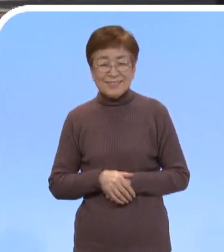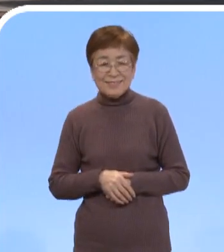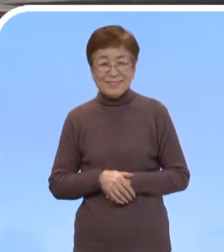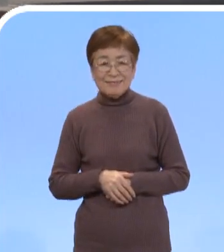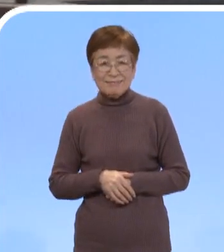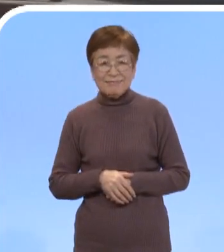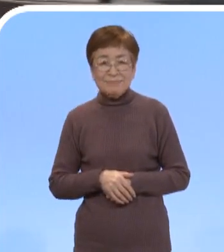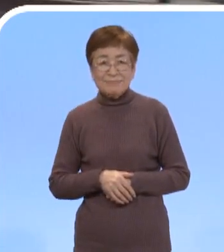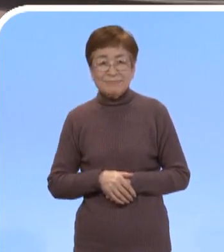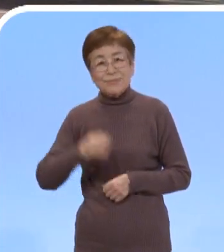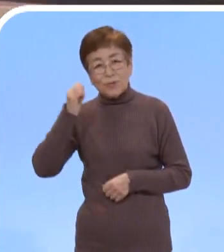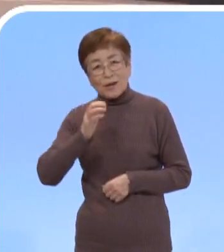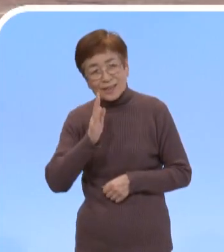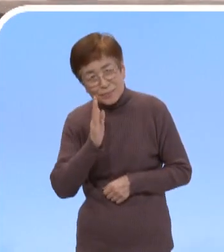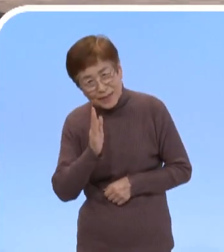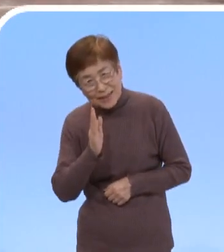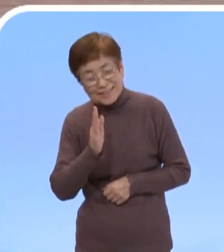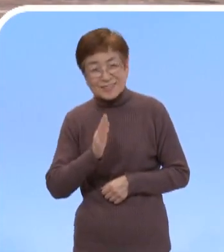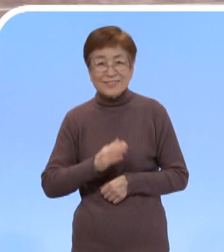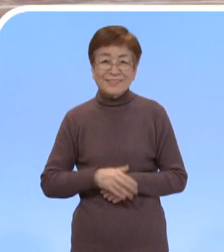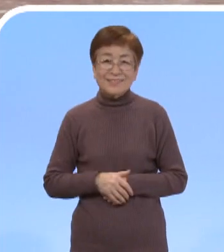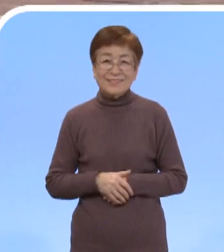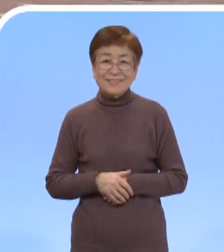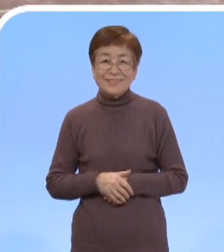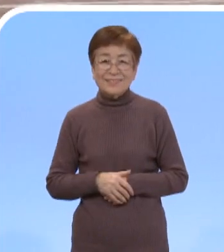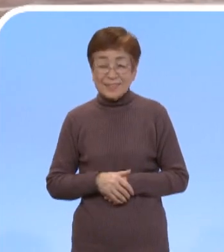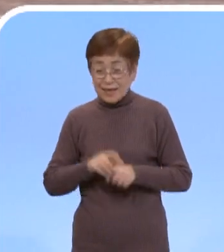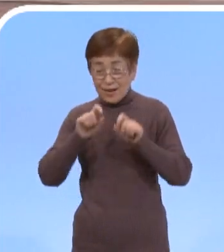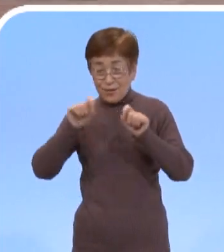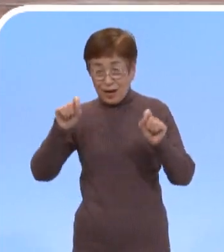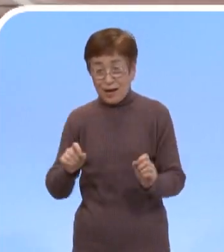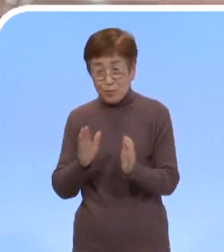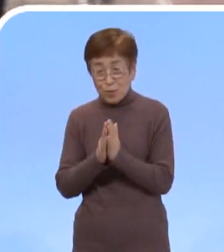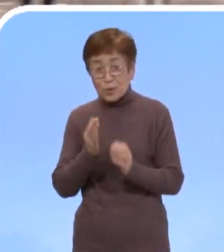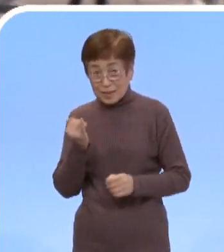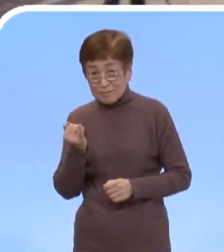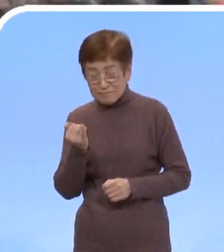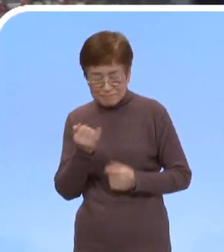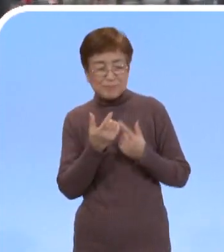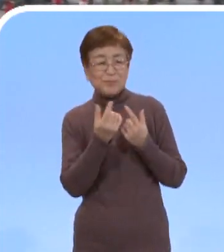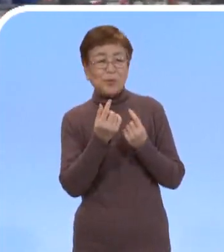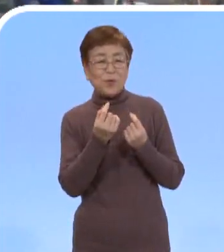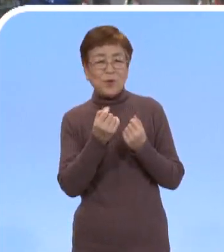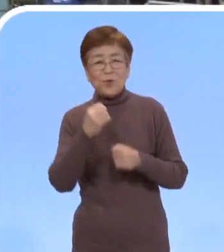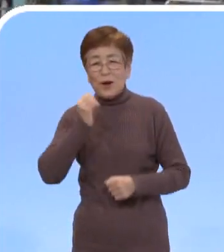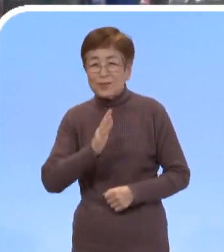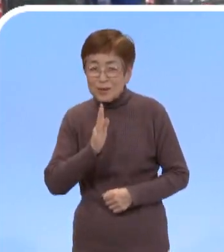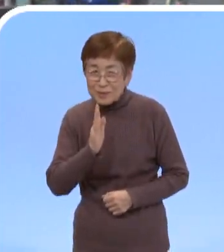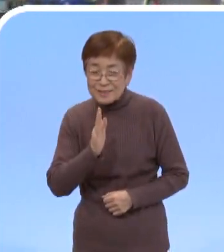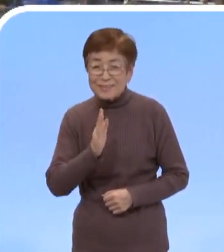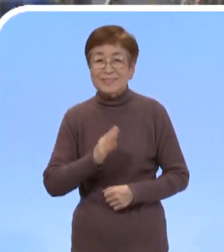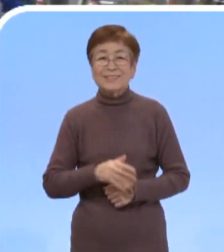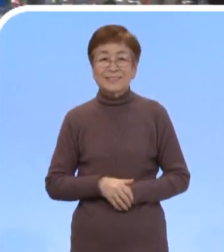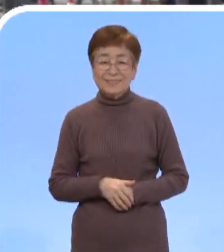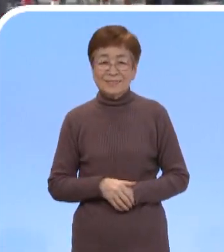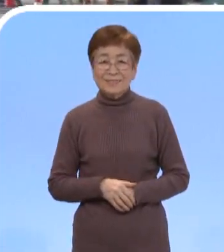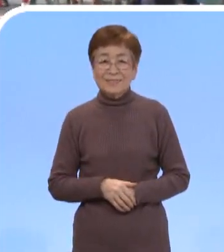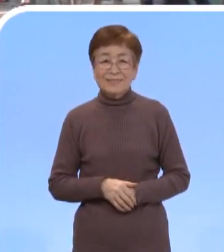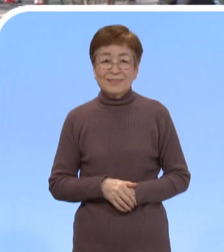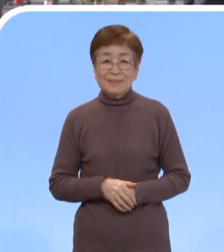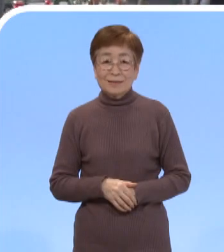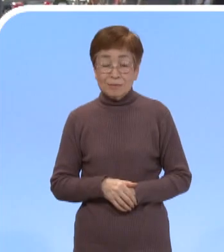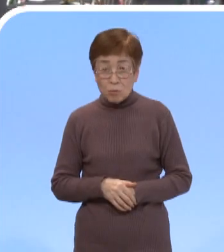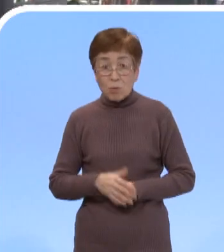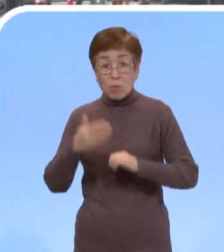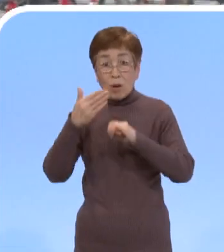あの方かな。おはようございます。岡本さんですか。 はい、岡本です。おはようございます。 おはようござい